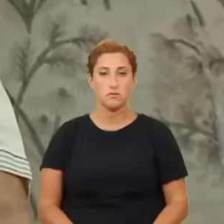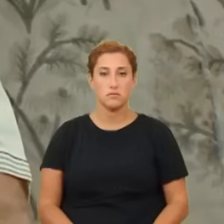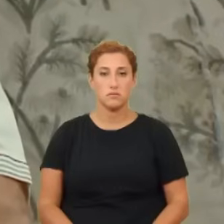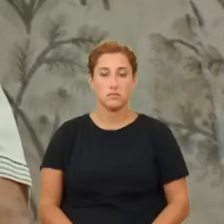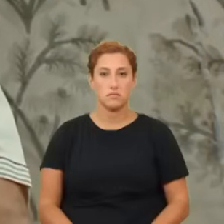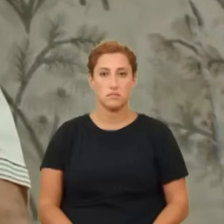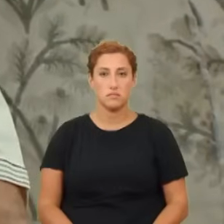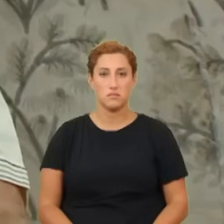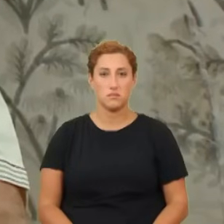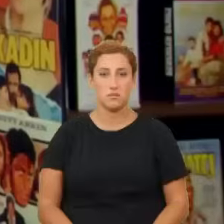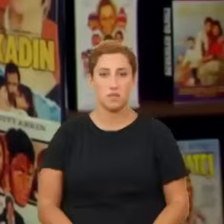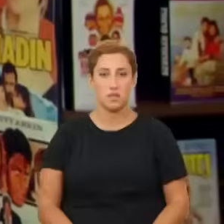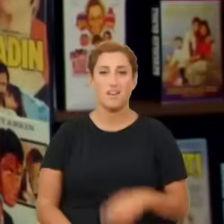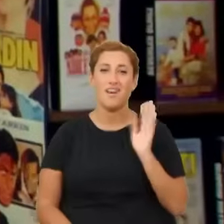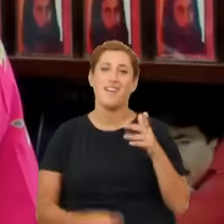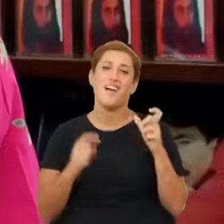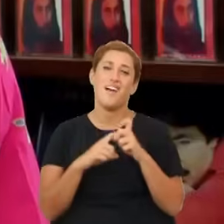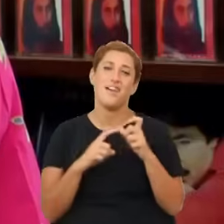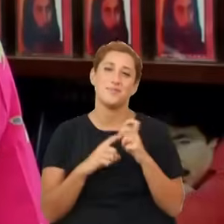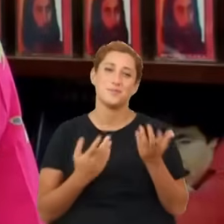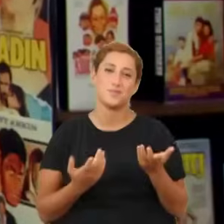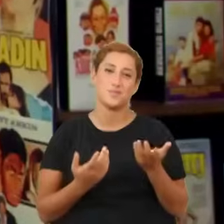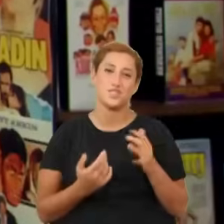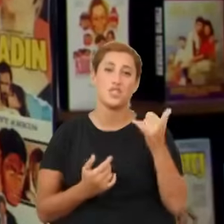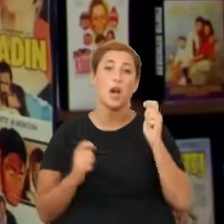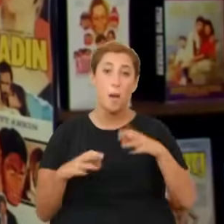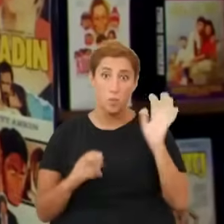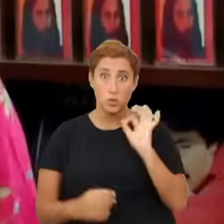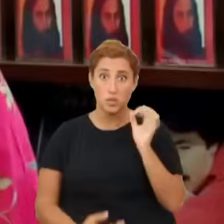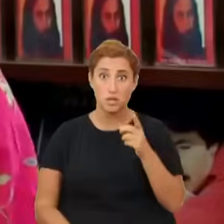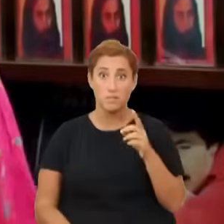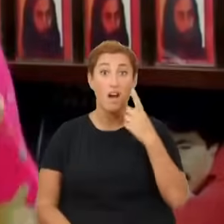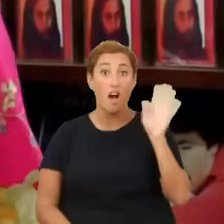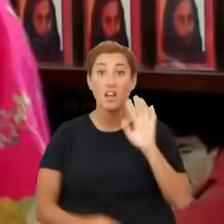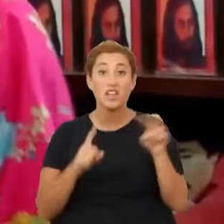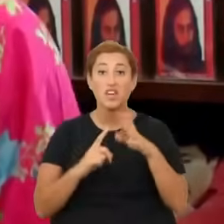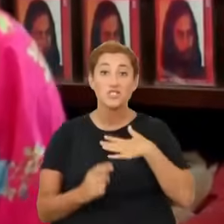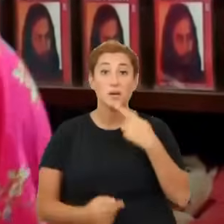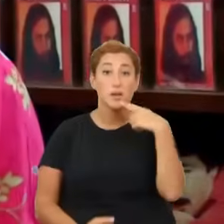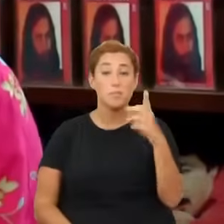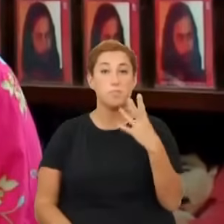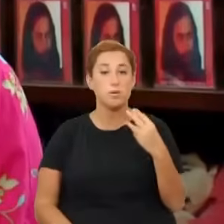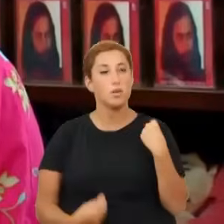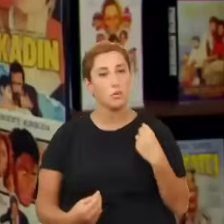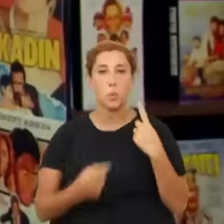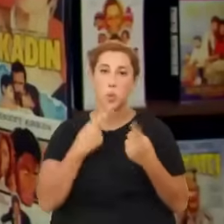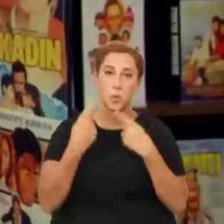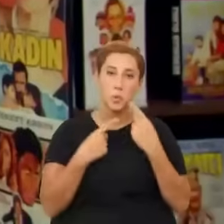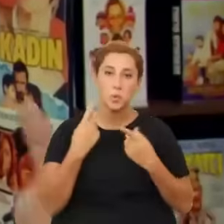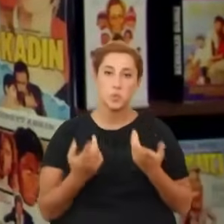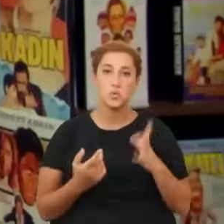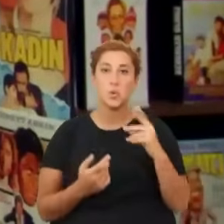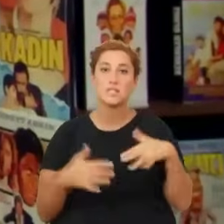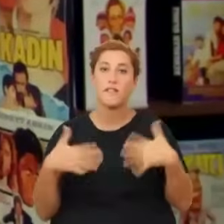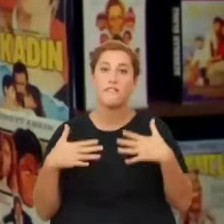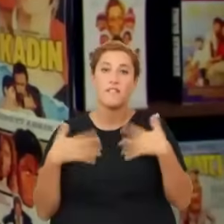odaya döndü. Ay Ergun. Şaka yapmıyorsun değil mi? Hayır Nazlı canım, dedim ya, gayet olumlu karşıladı.